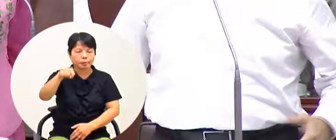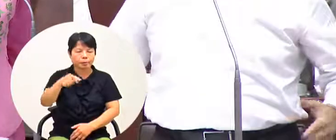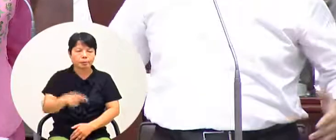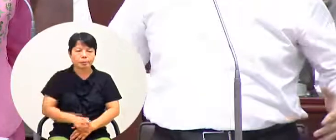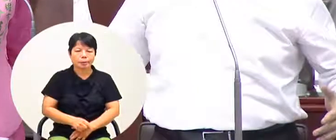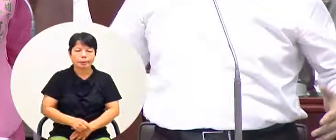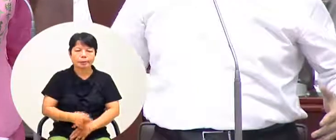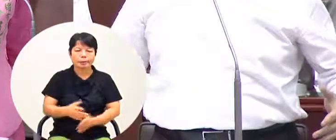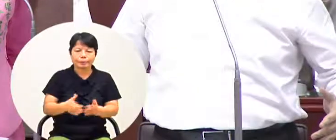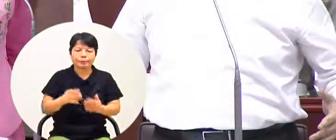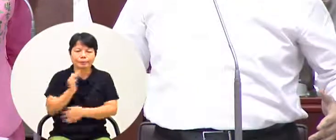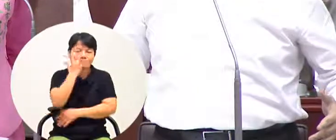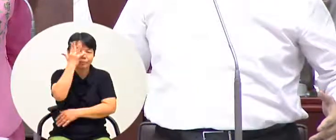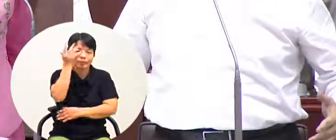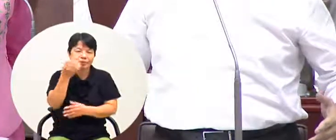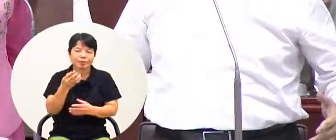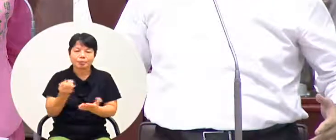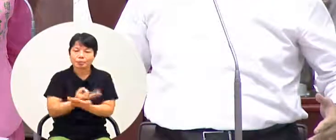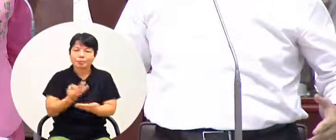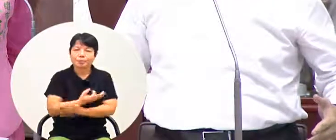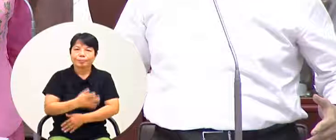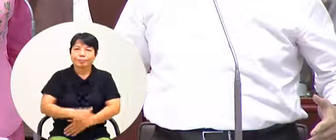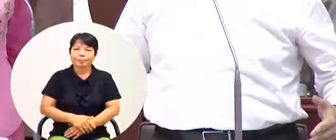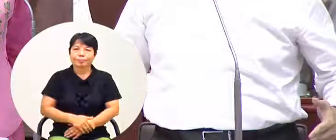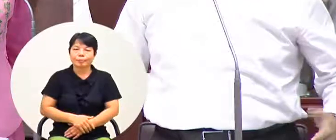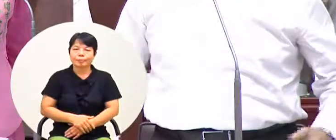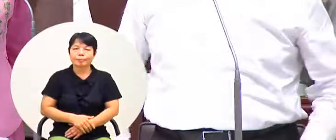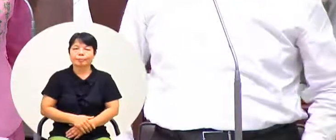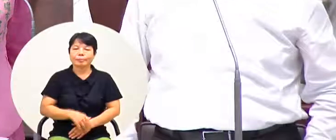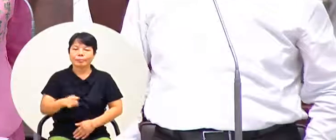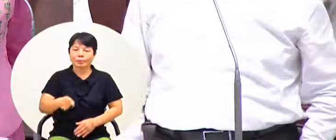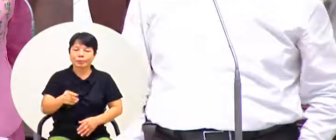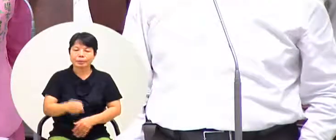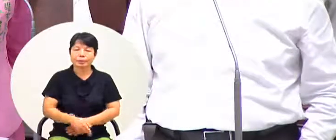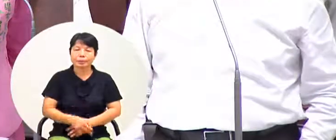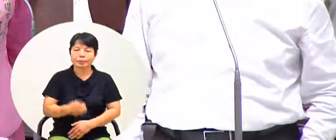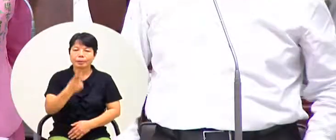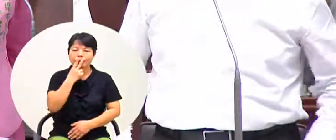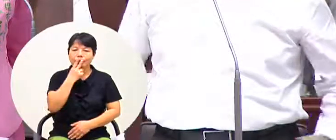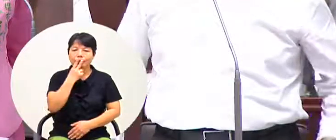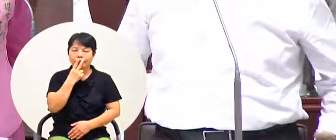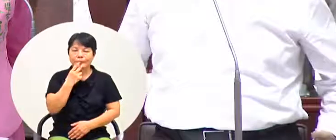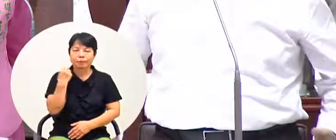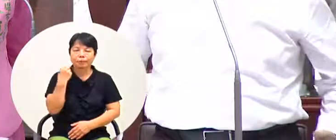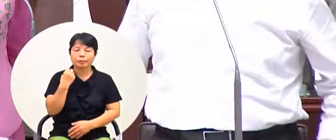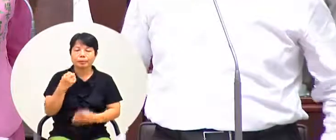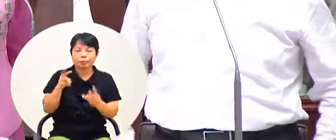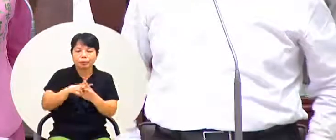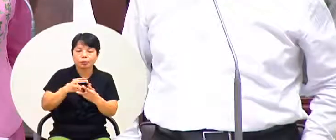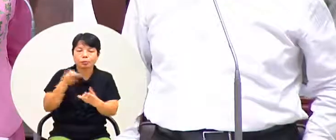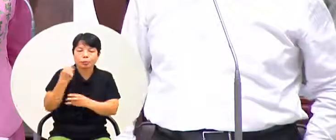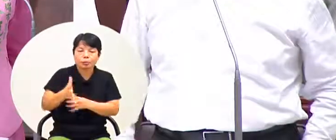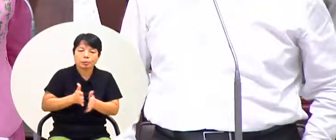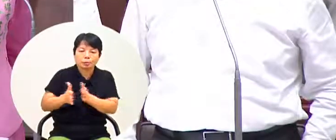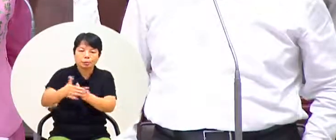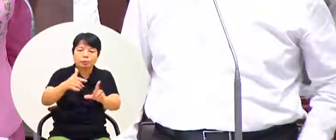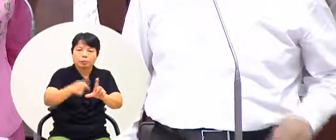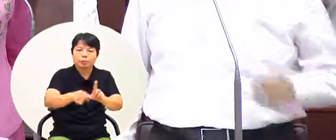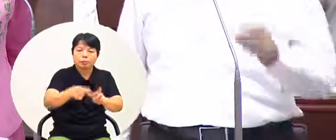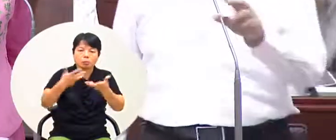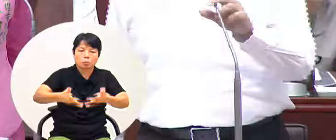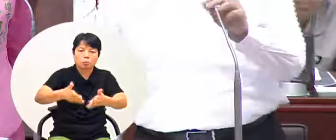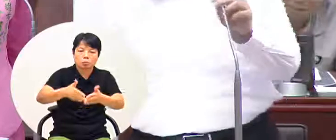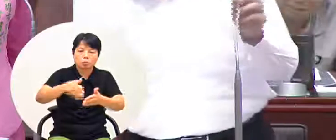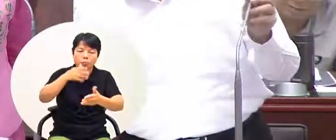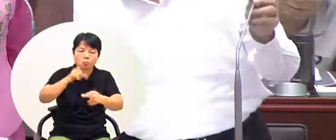想其实这个是我们亚湾的重要的地点啊，所以我们想说把比较突破的想法啦。